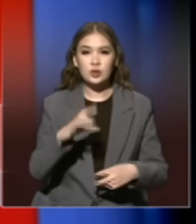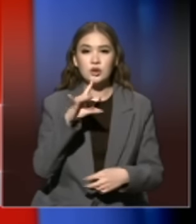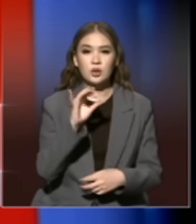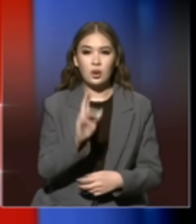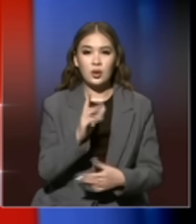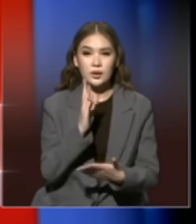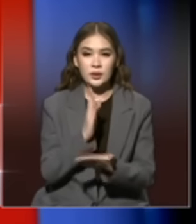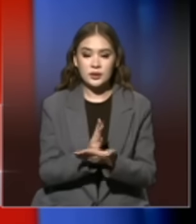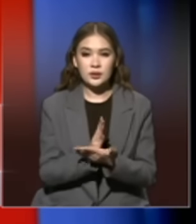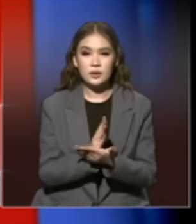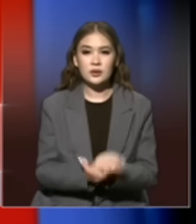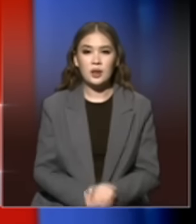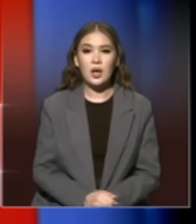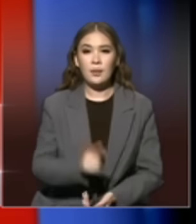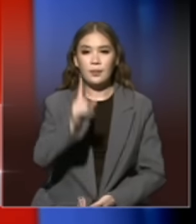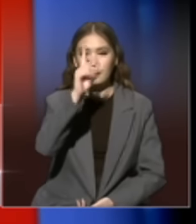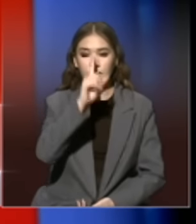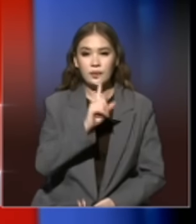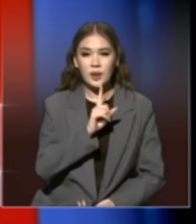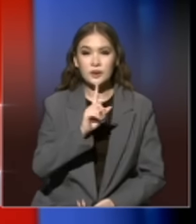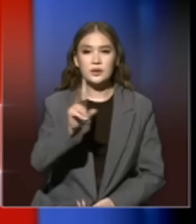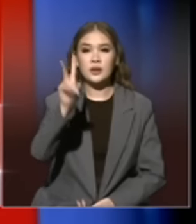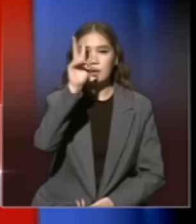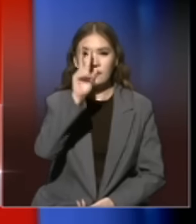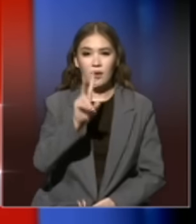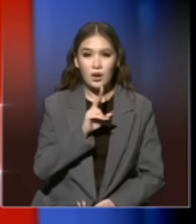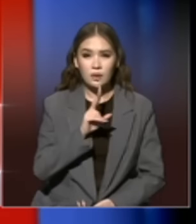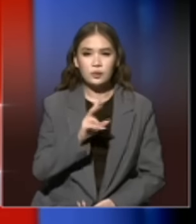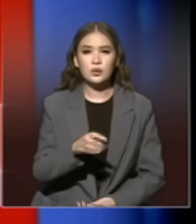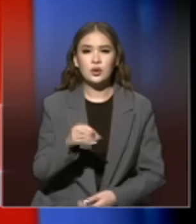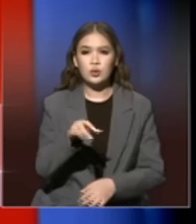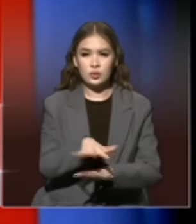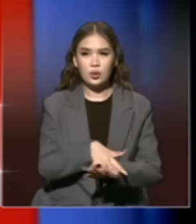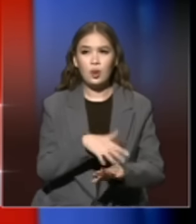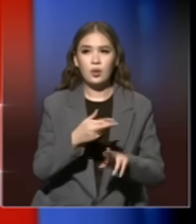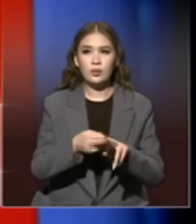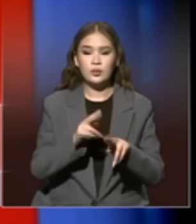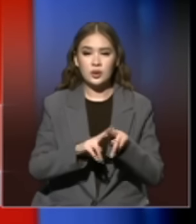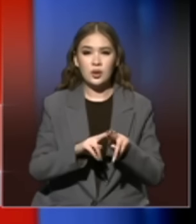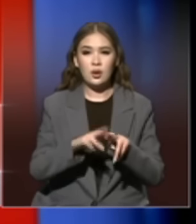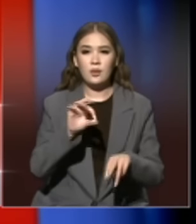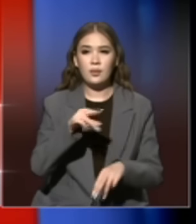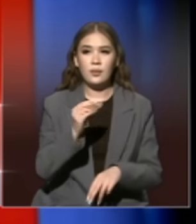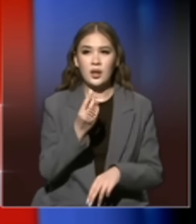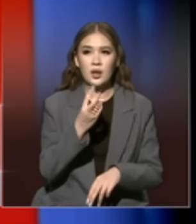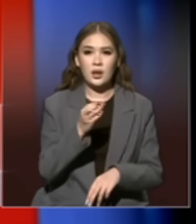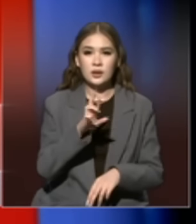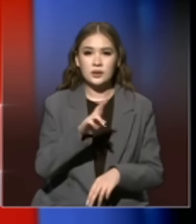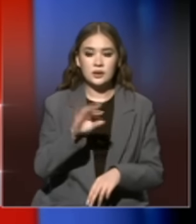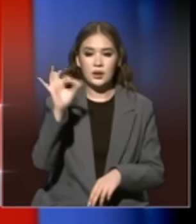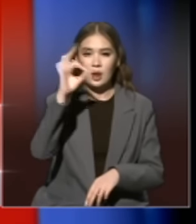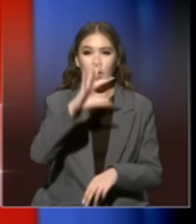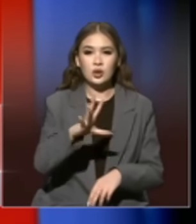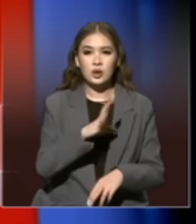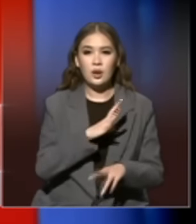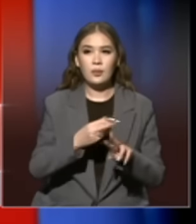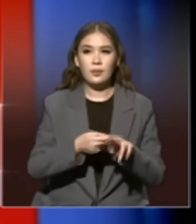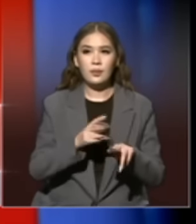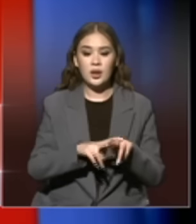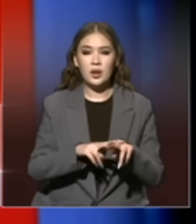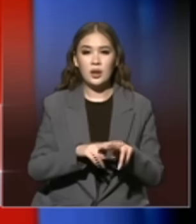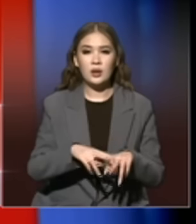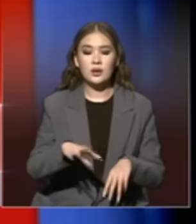бар ғой. Мысалы, 1 ай, 2 ай қарала береді олар негізінде. Оны жаңа апелляция алқалары өздері шешеді ғой. Енді бұл күрделі